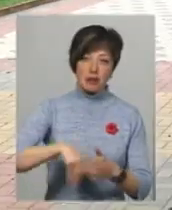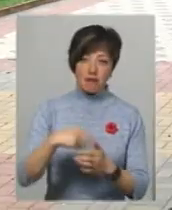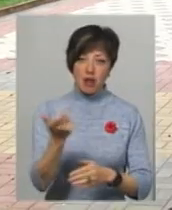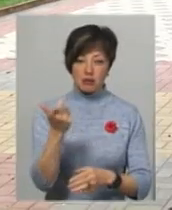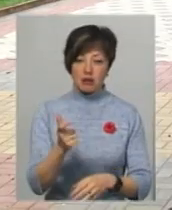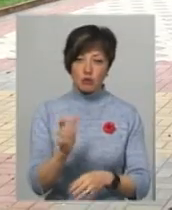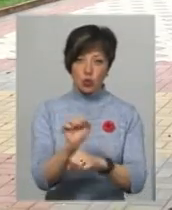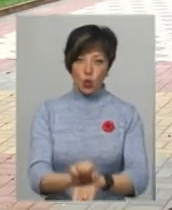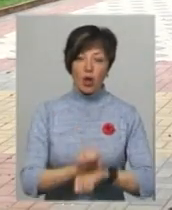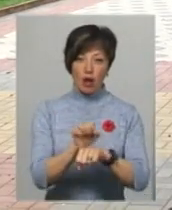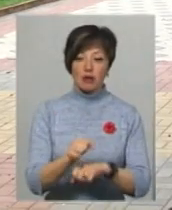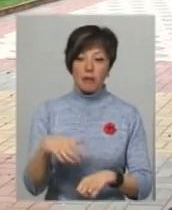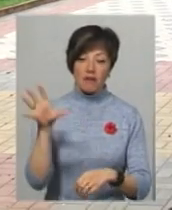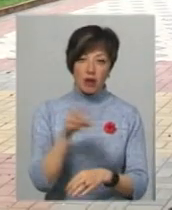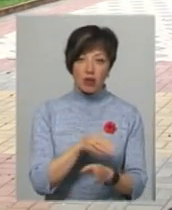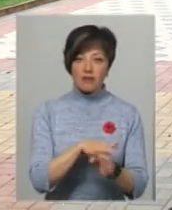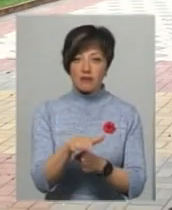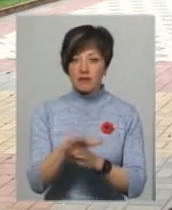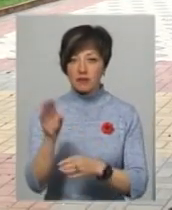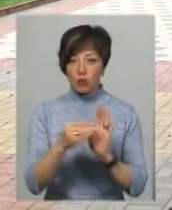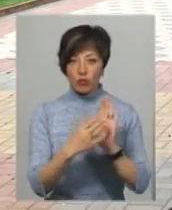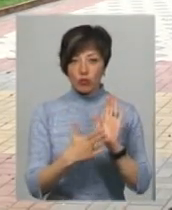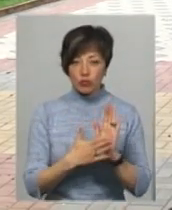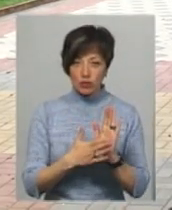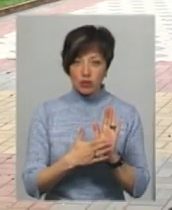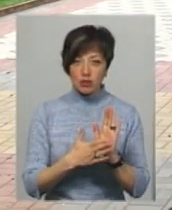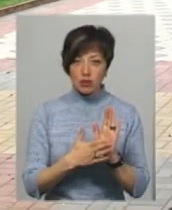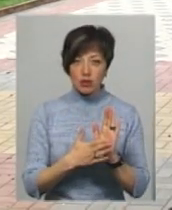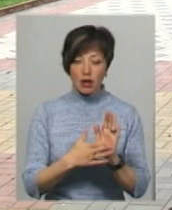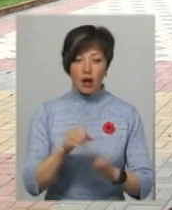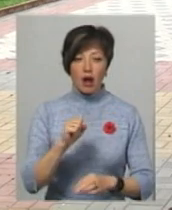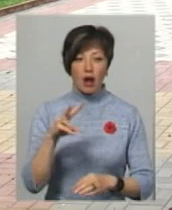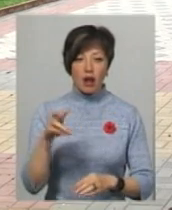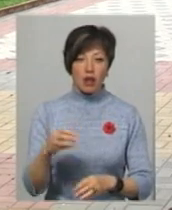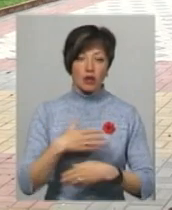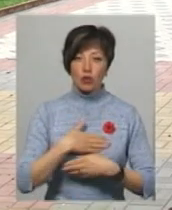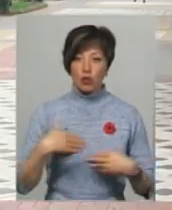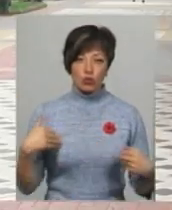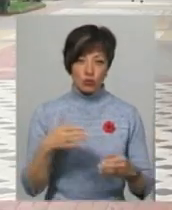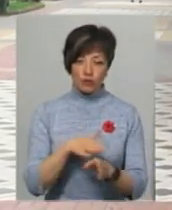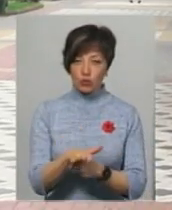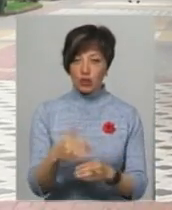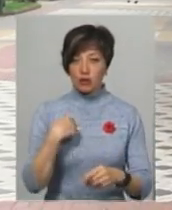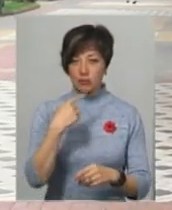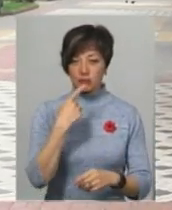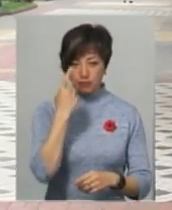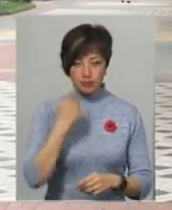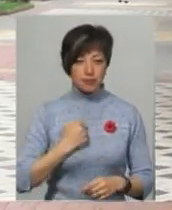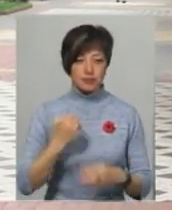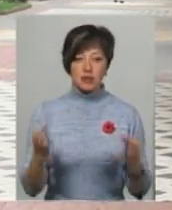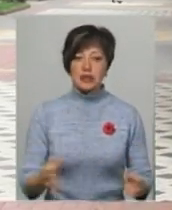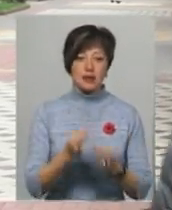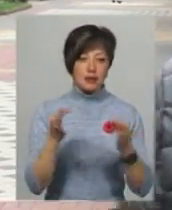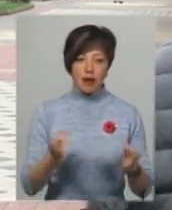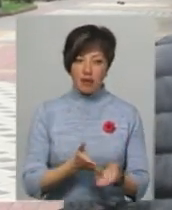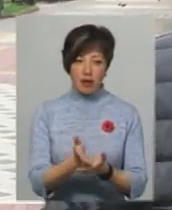Ми виконали повністю всі пункти по митному кодексу, але вони його не хочуть виконувати. Нам говорять, що немає жодних